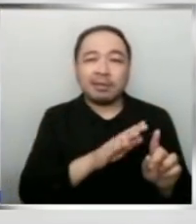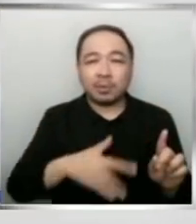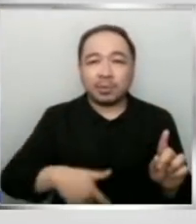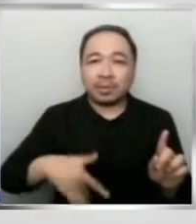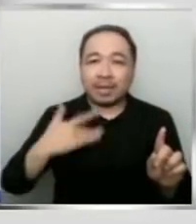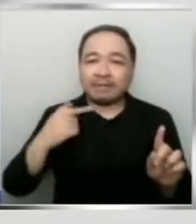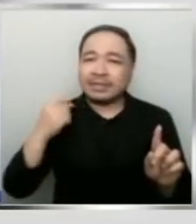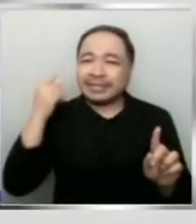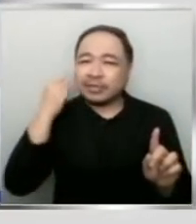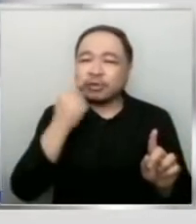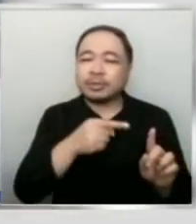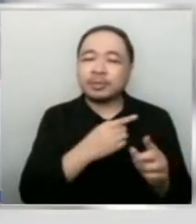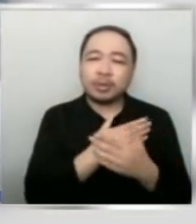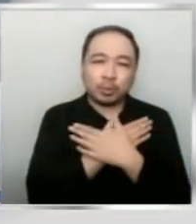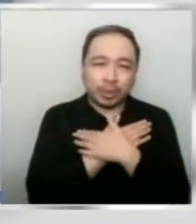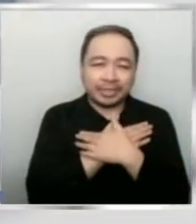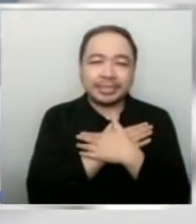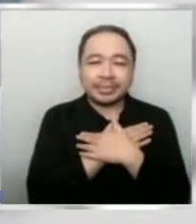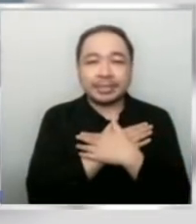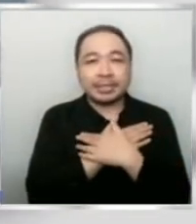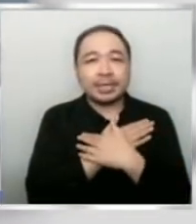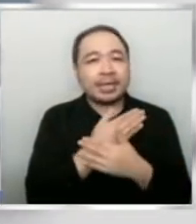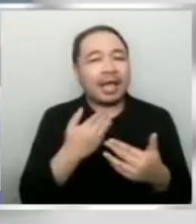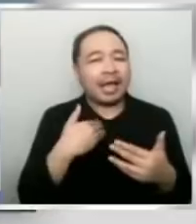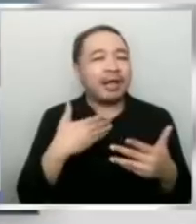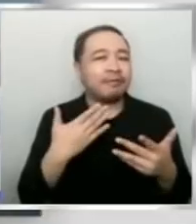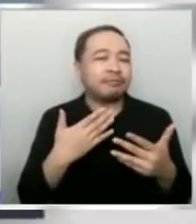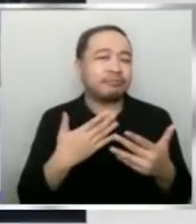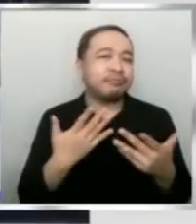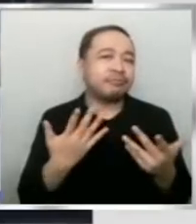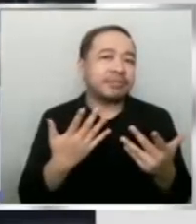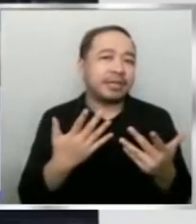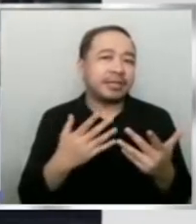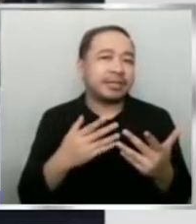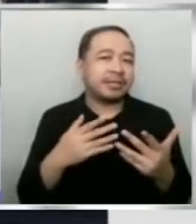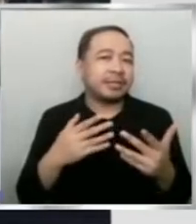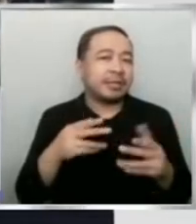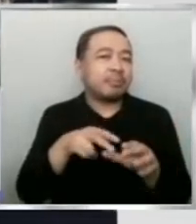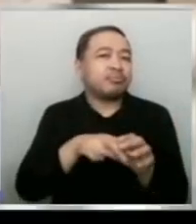magpahinga muna at magkaroon ng break from social media habang nasa UK.